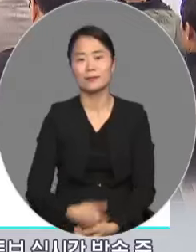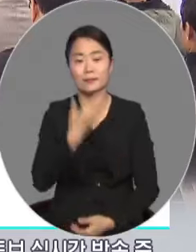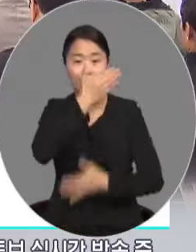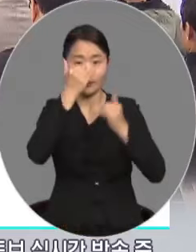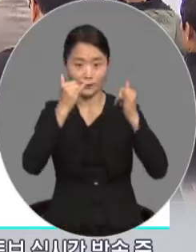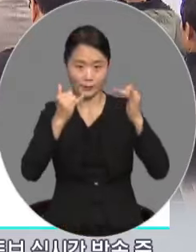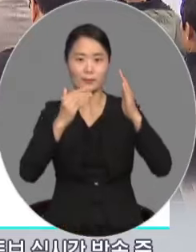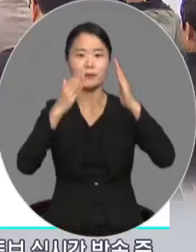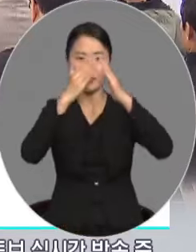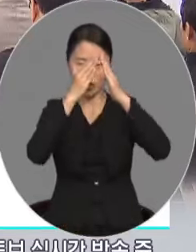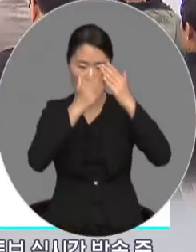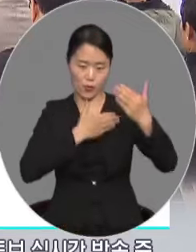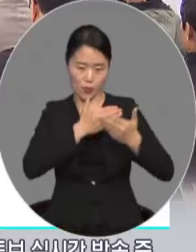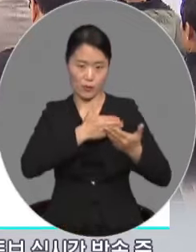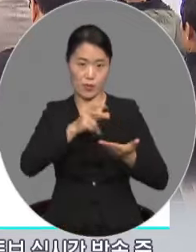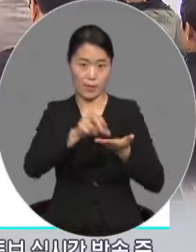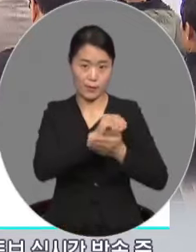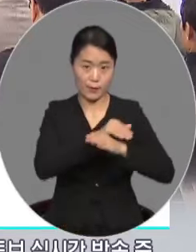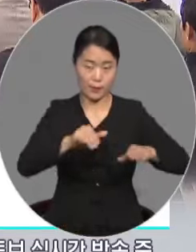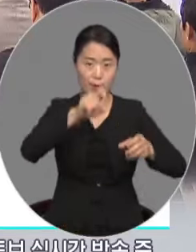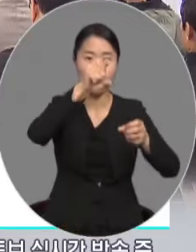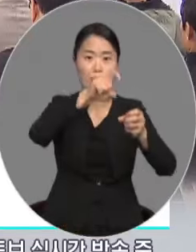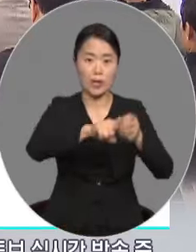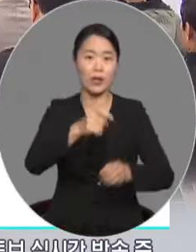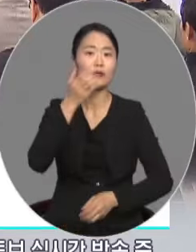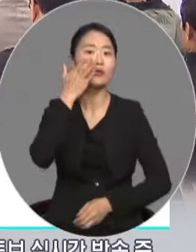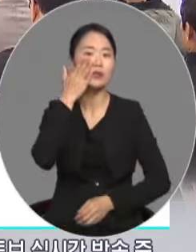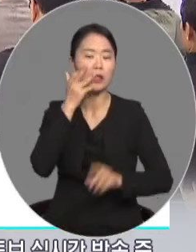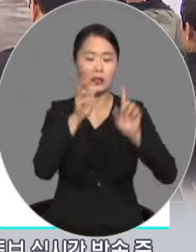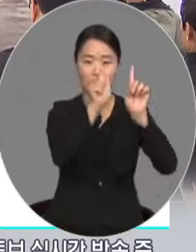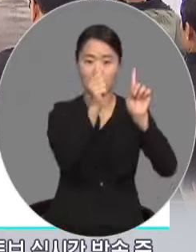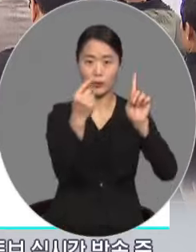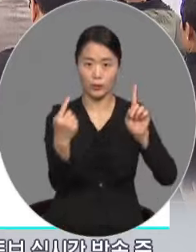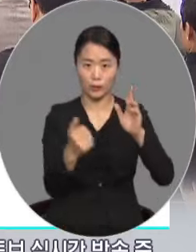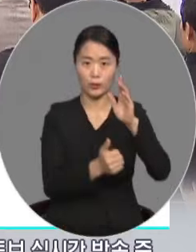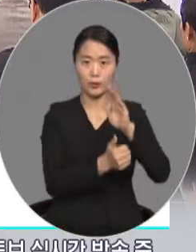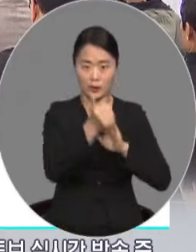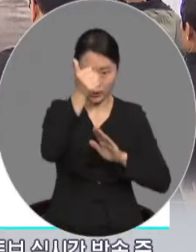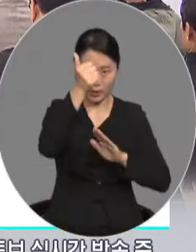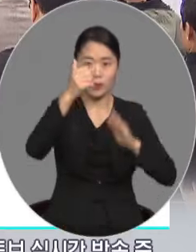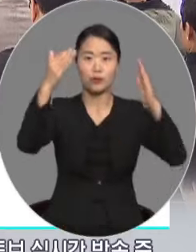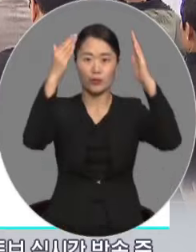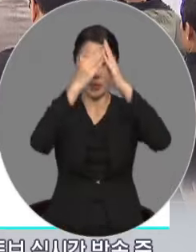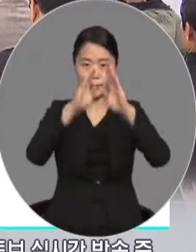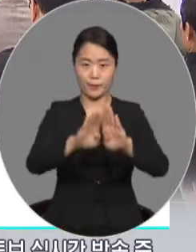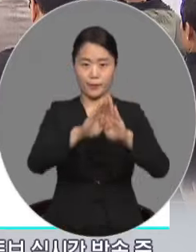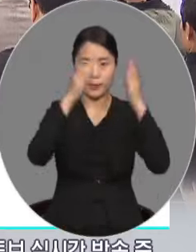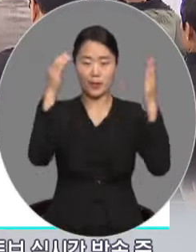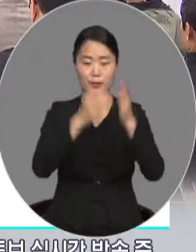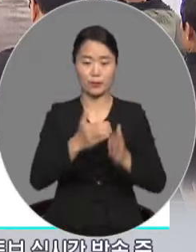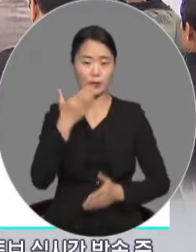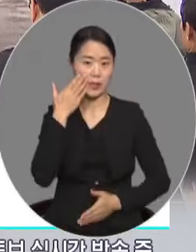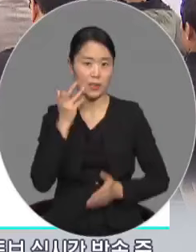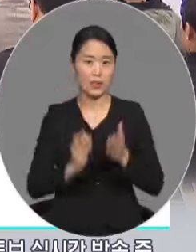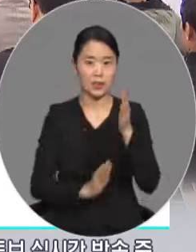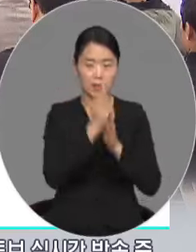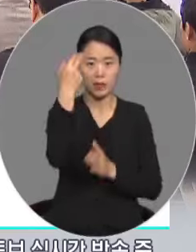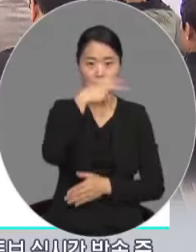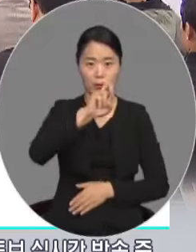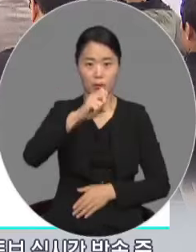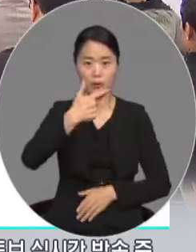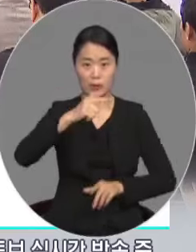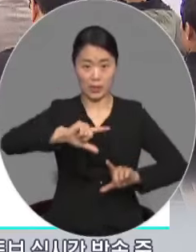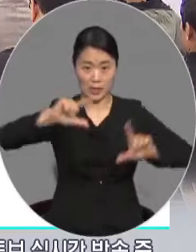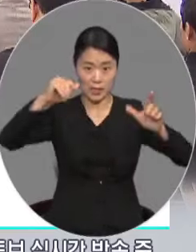청년층의 주거 불안을 해소하기 위한 울산 1호 청년희망주택이 문을 열었습니다. 울산시는 오는 2026년까지